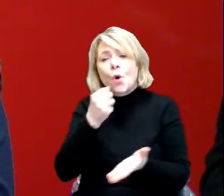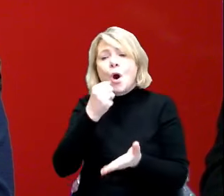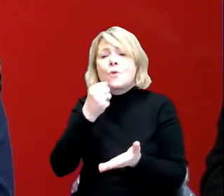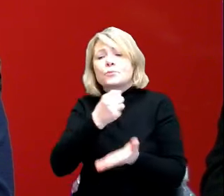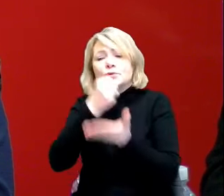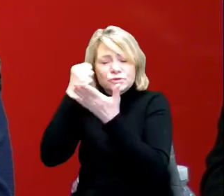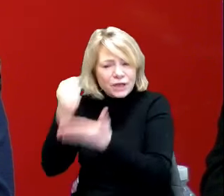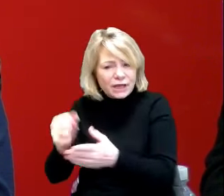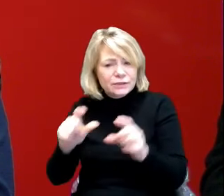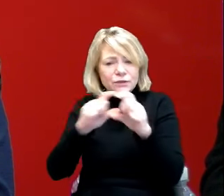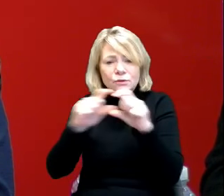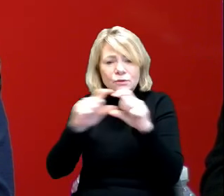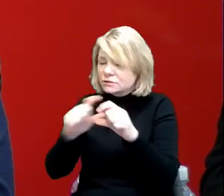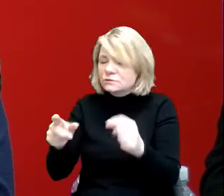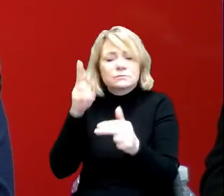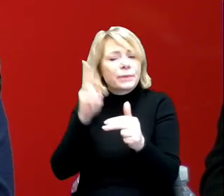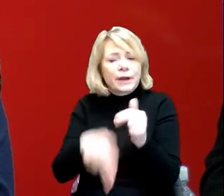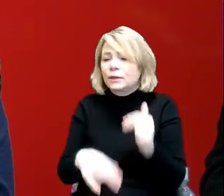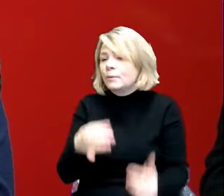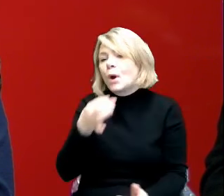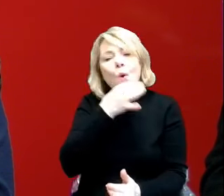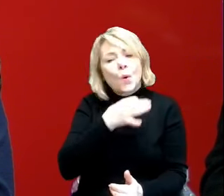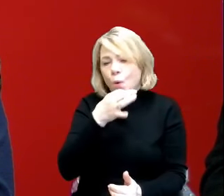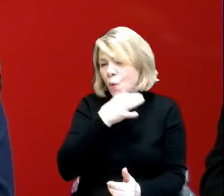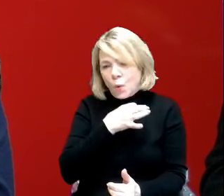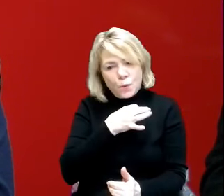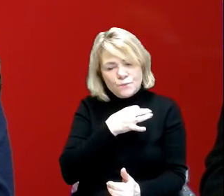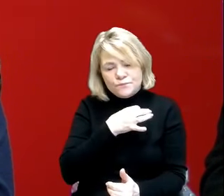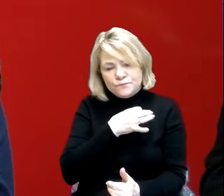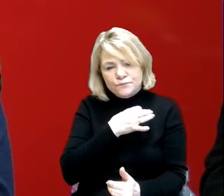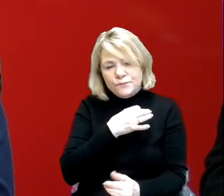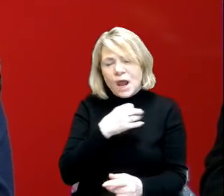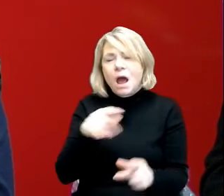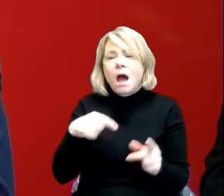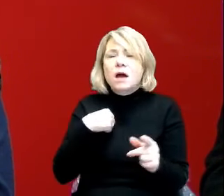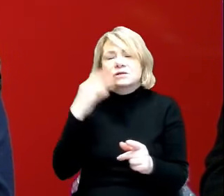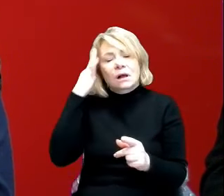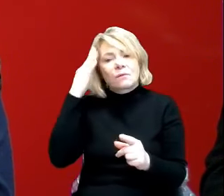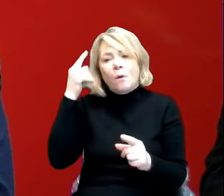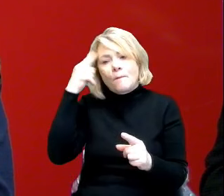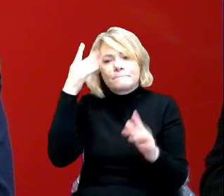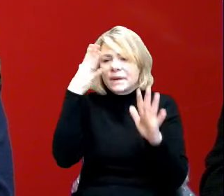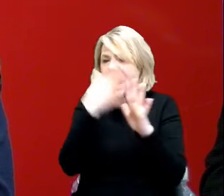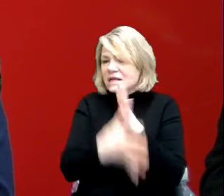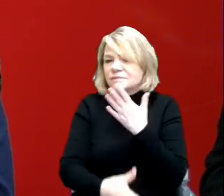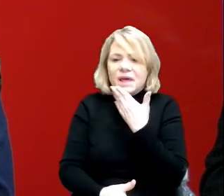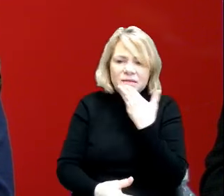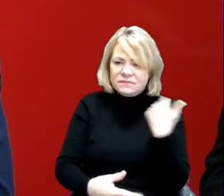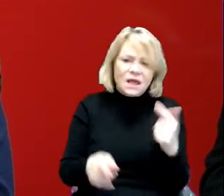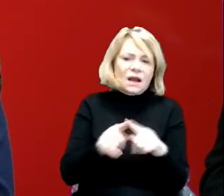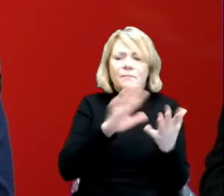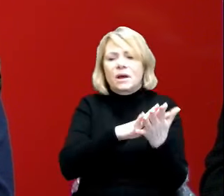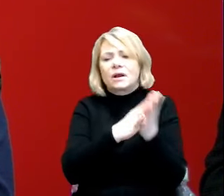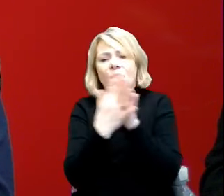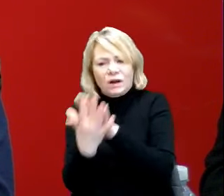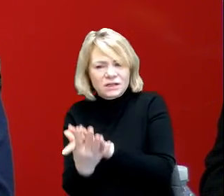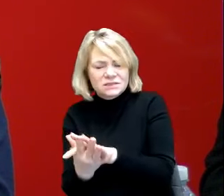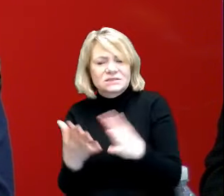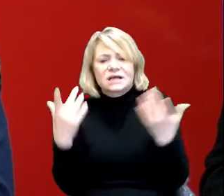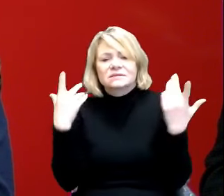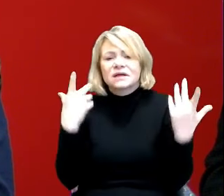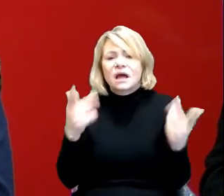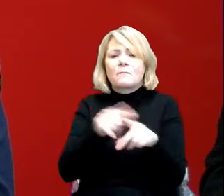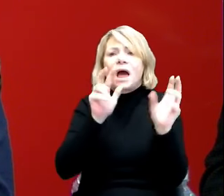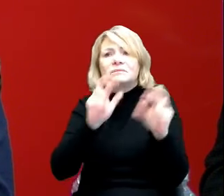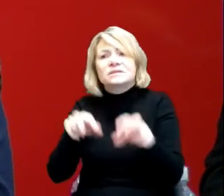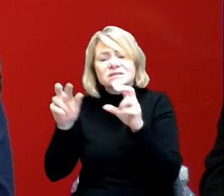nėra priimta nemanau kad būtų prasminga daryti reorganizacijas globaliai tiek administracijos